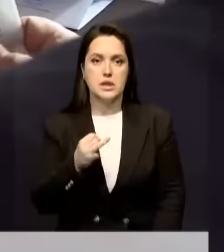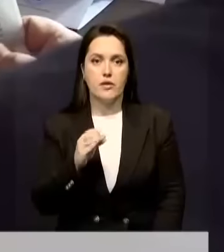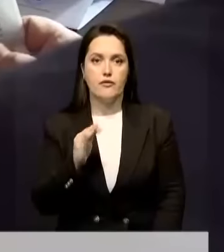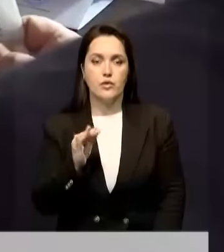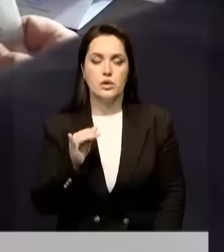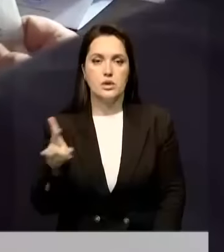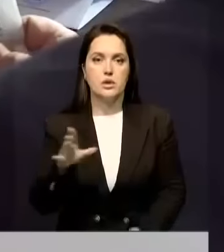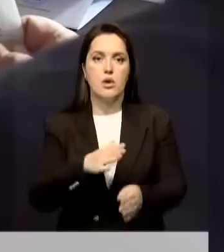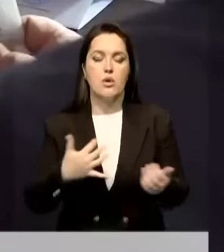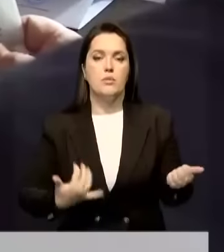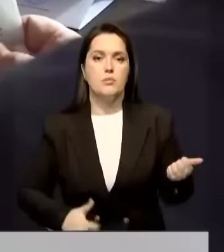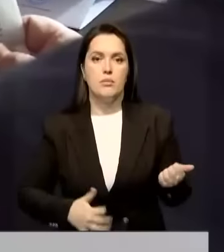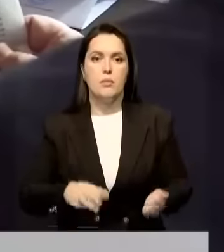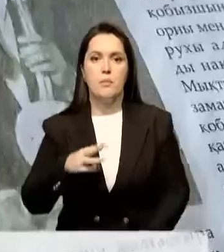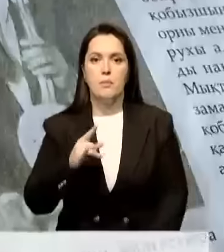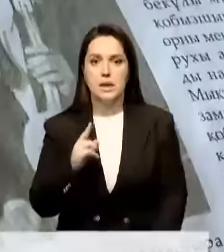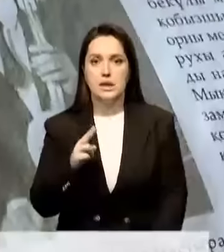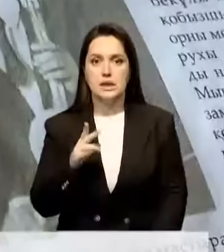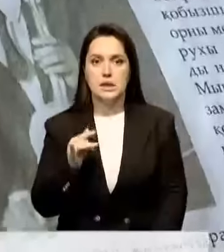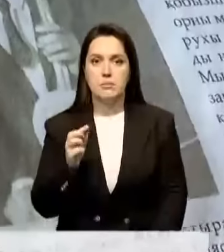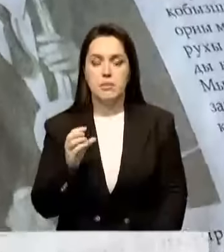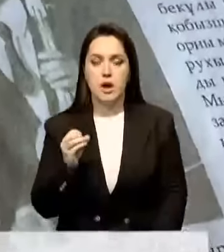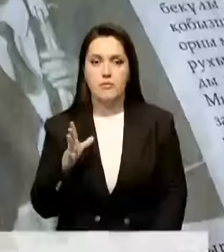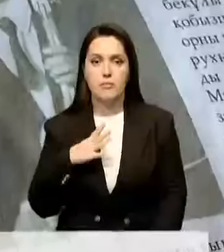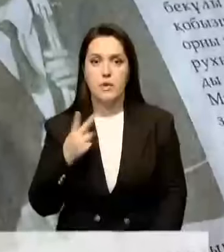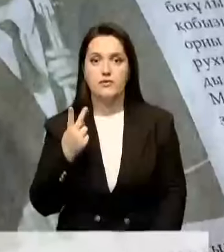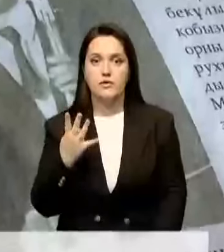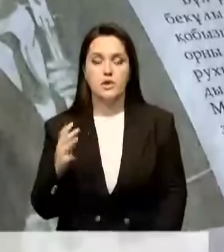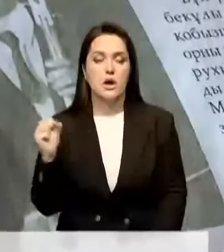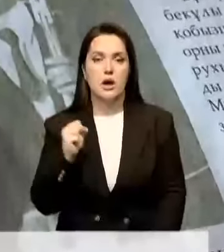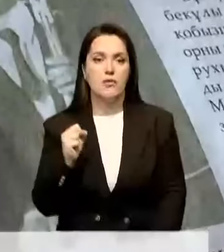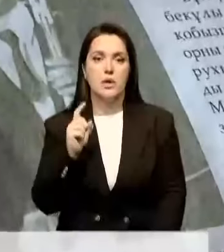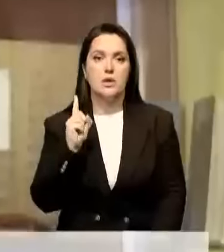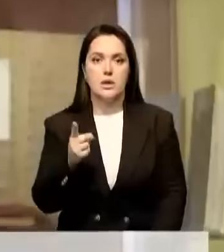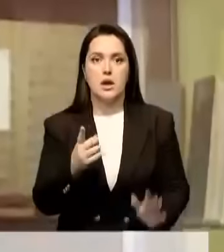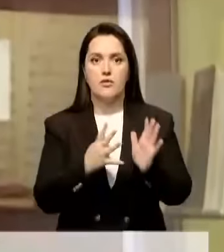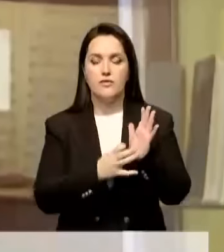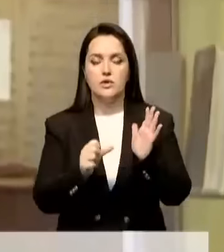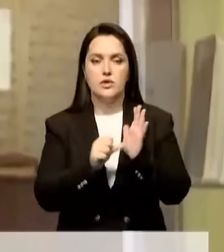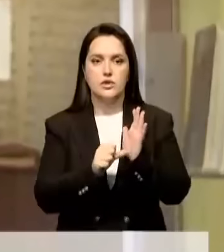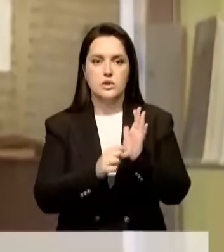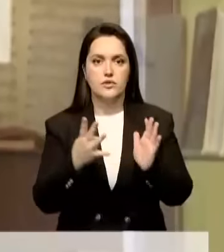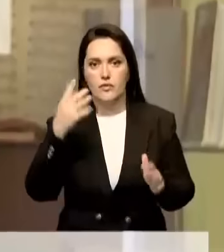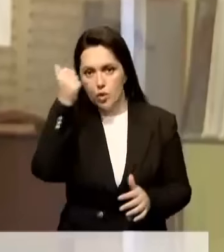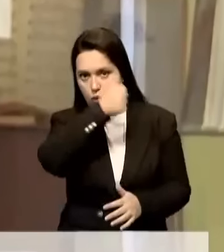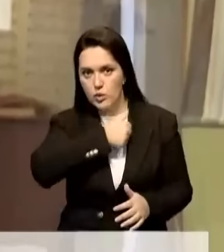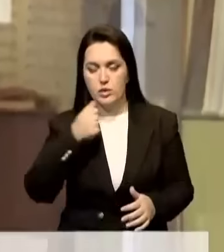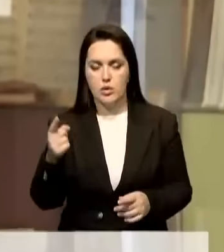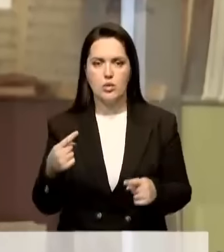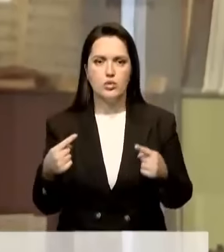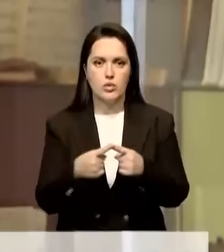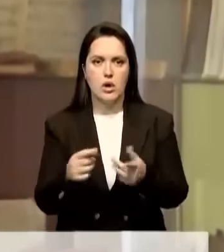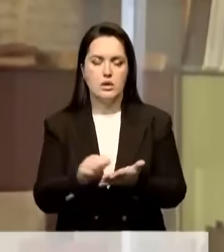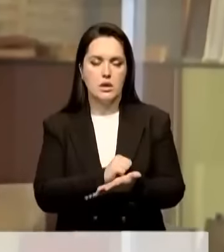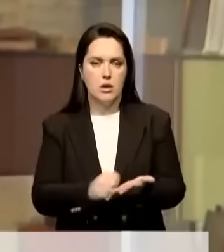его кабызис Даулет Махтыбаев. Случилось это 24 августа 1964 года. Этому есть